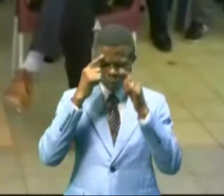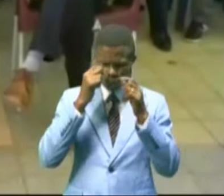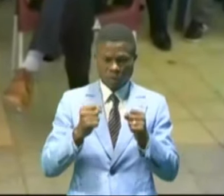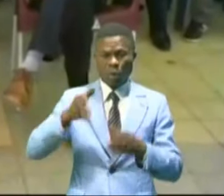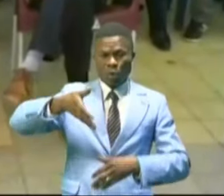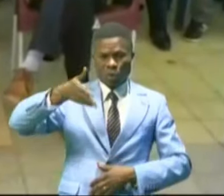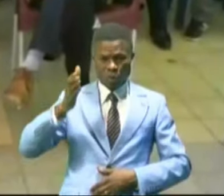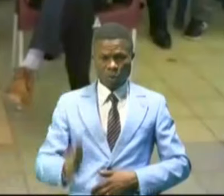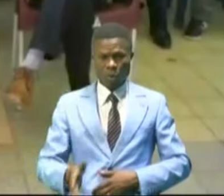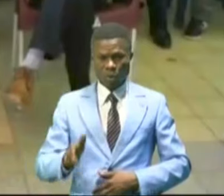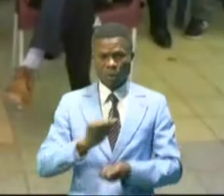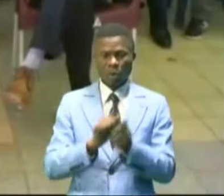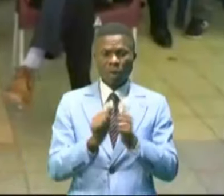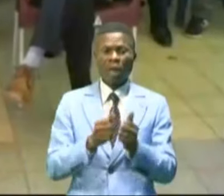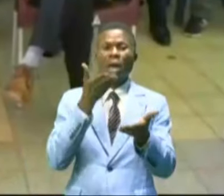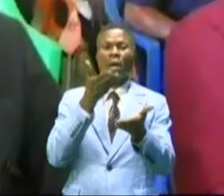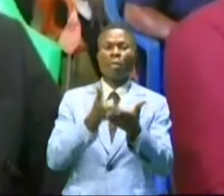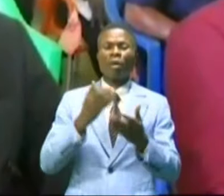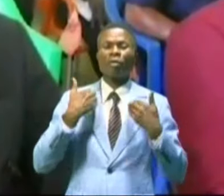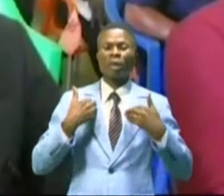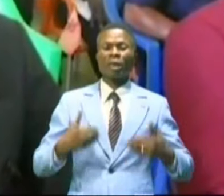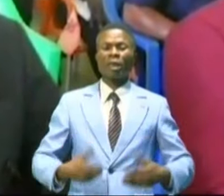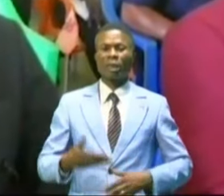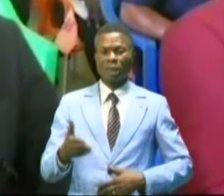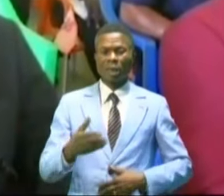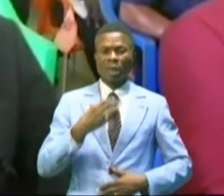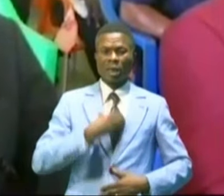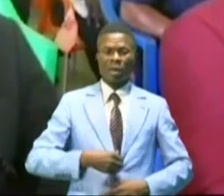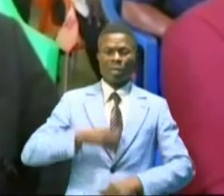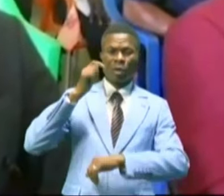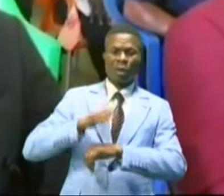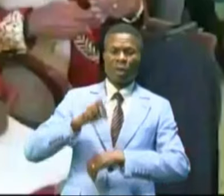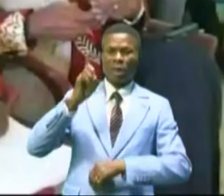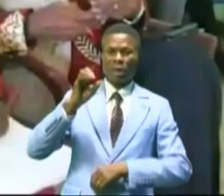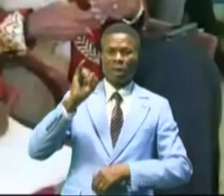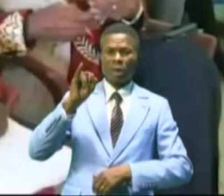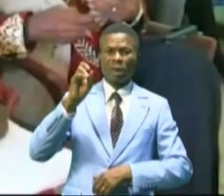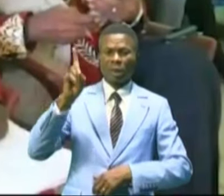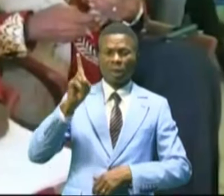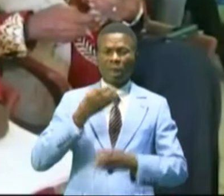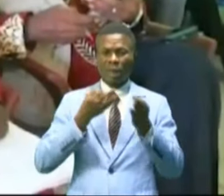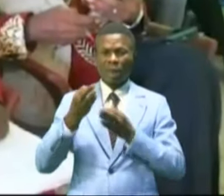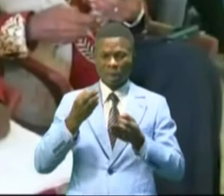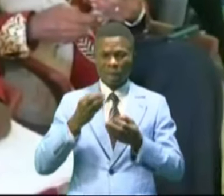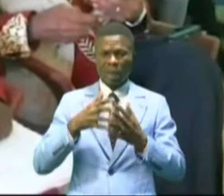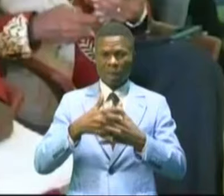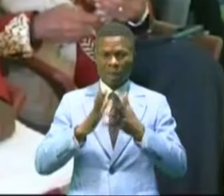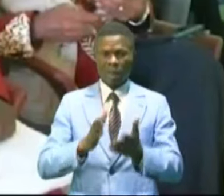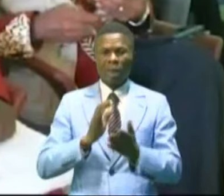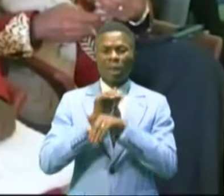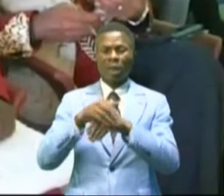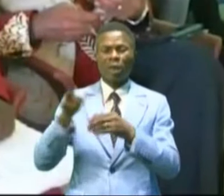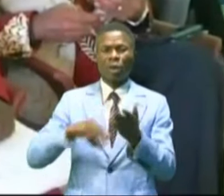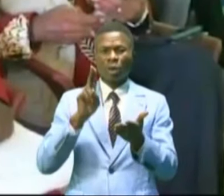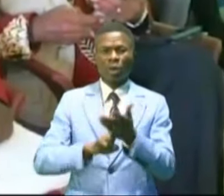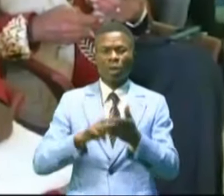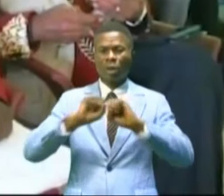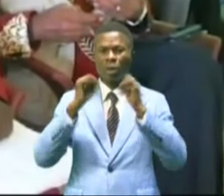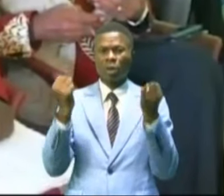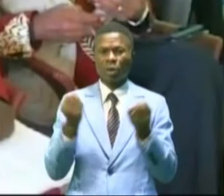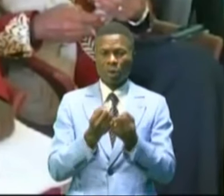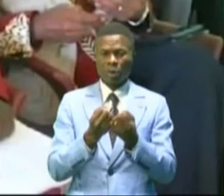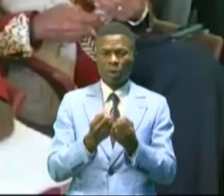experts sur les indicateurs de la santé. Maître Didier Mando Alaoué a signé le pacte d'engagement social avec